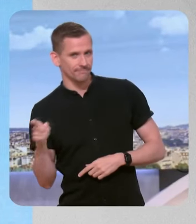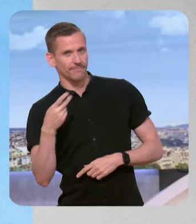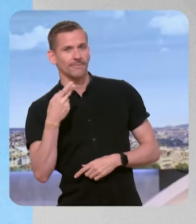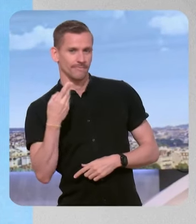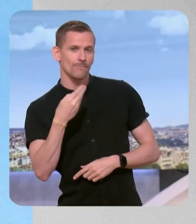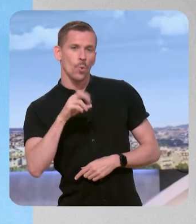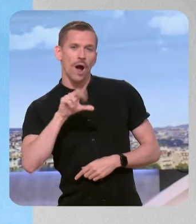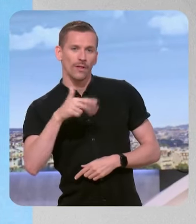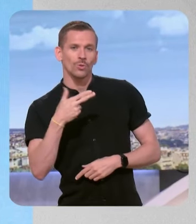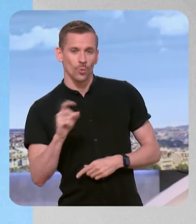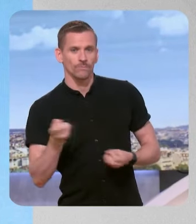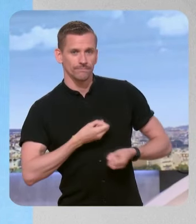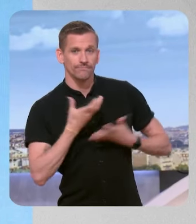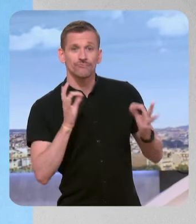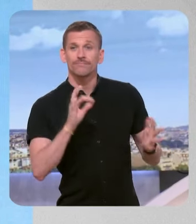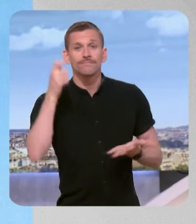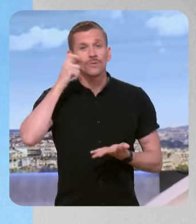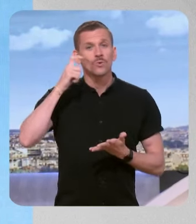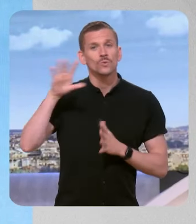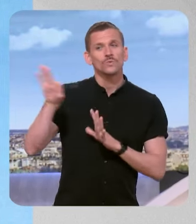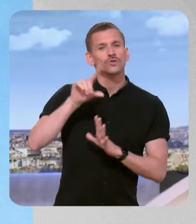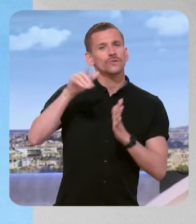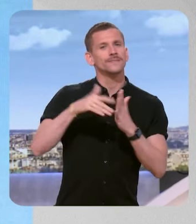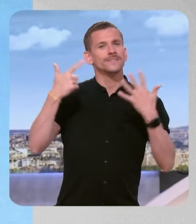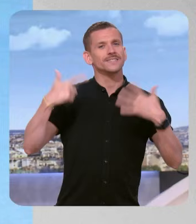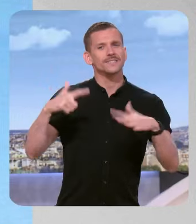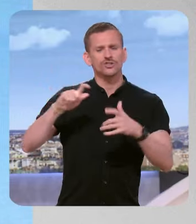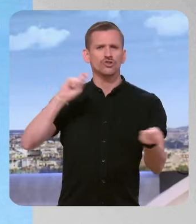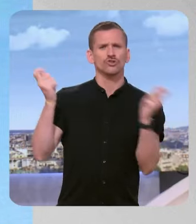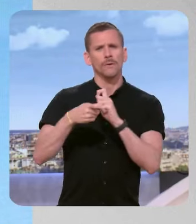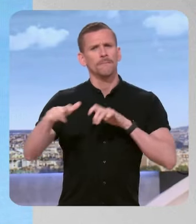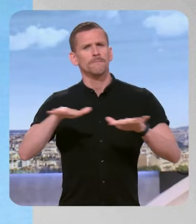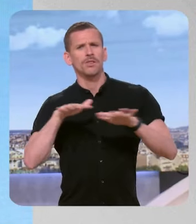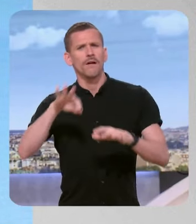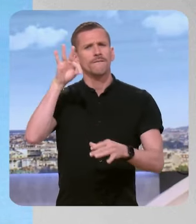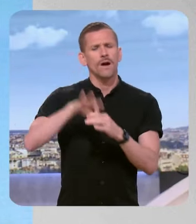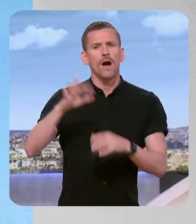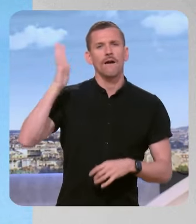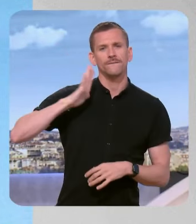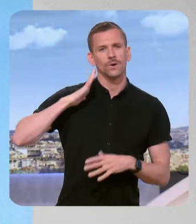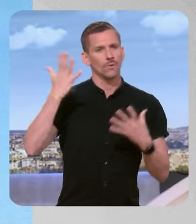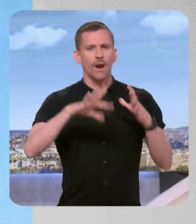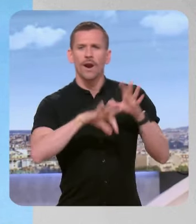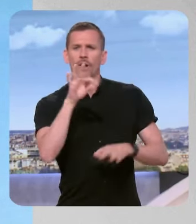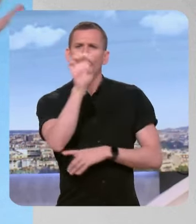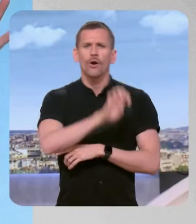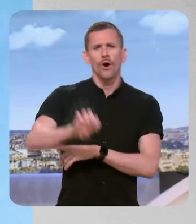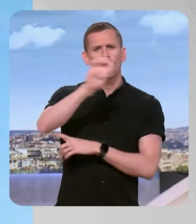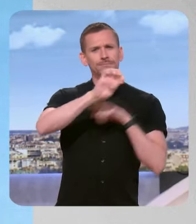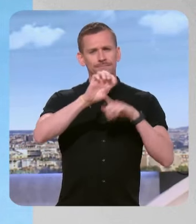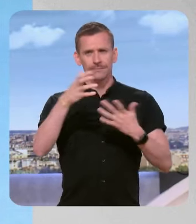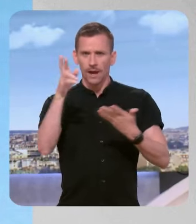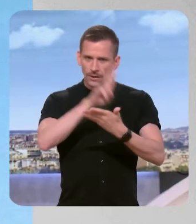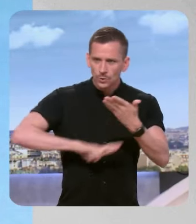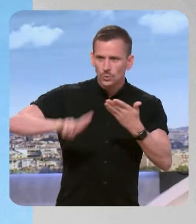président Macron a choisi en 2017 de changer le mode de scrutin avant pour les élections les élections européennes c'était un scrutin régionalisé moi